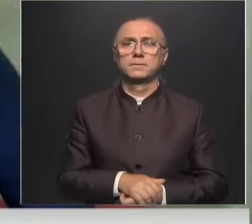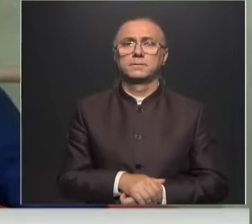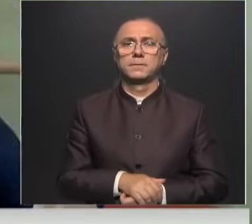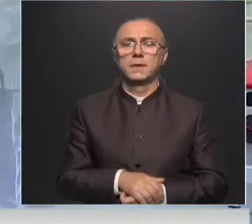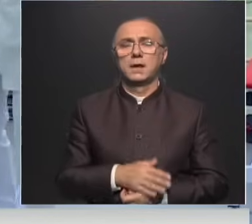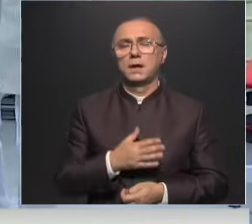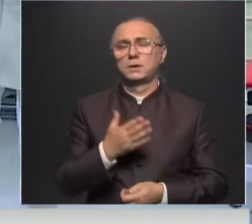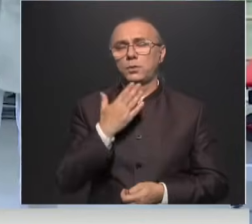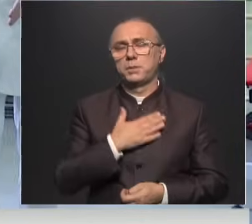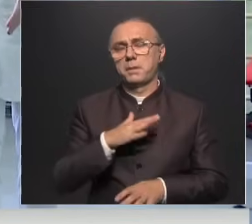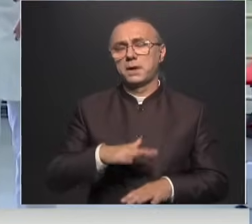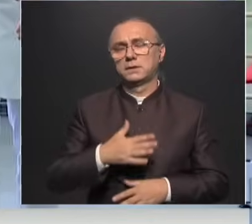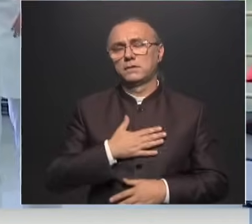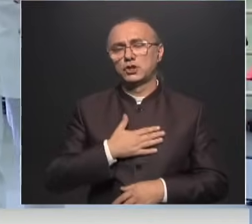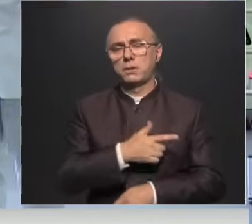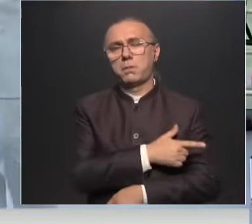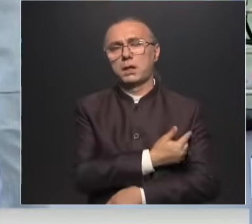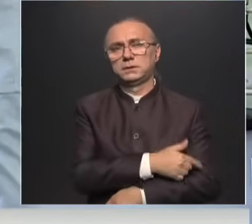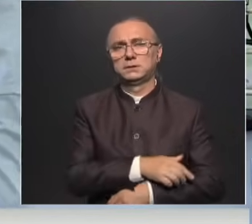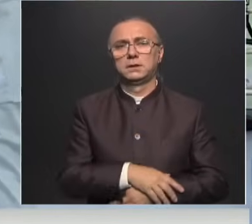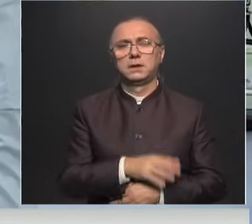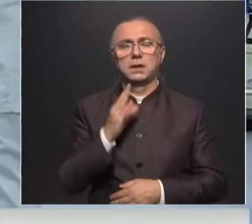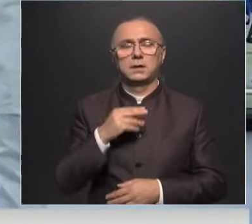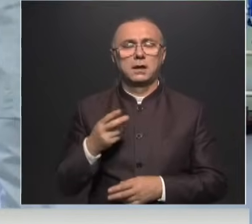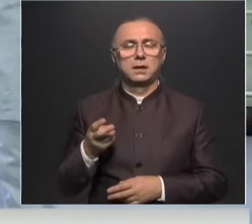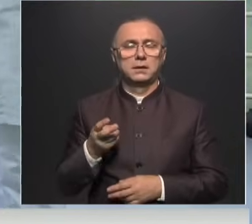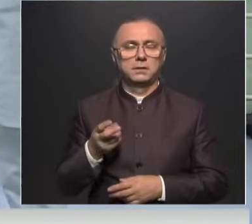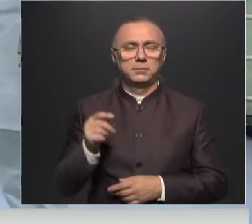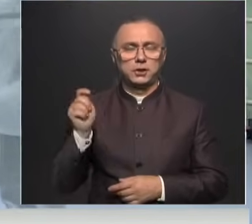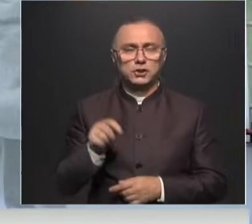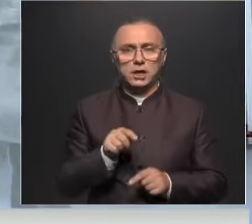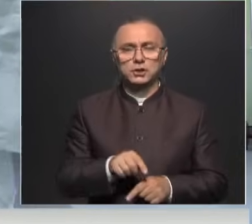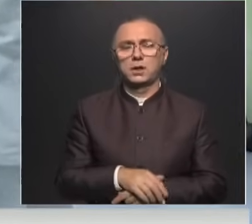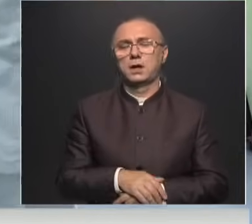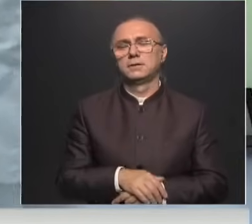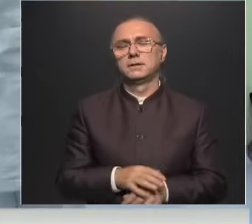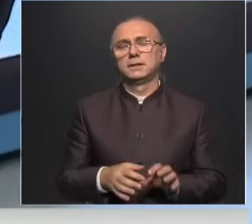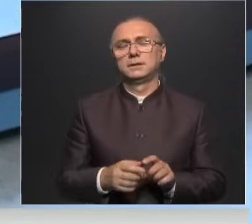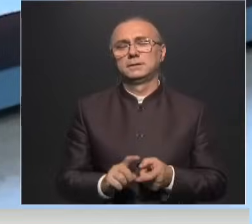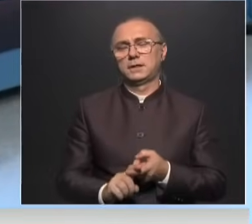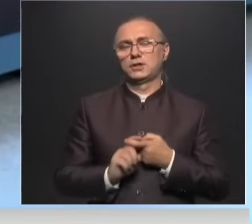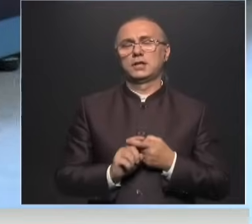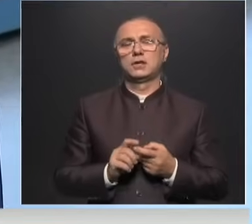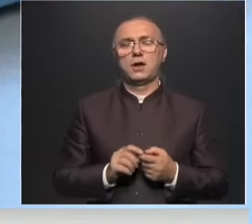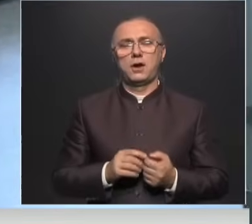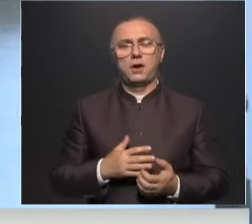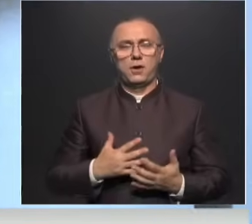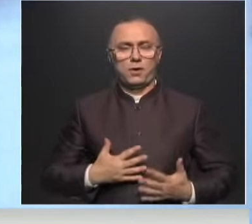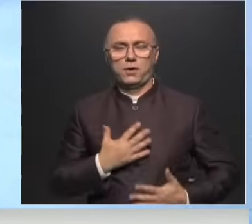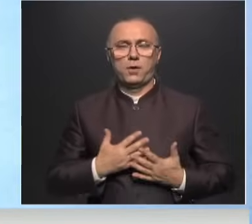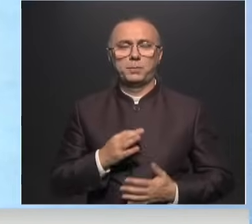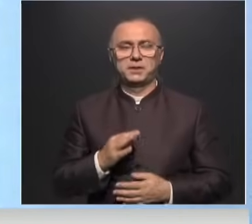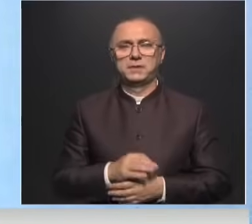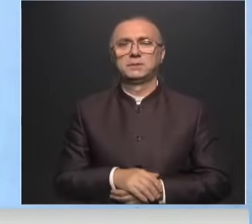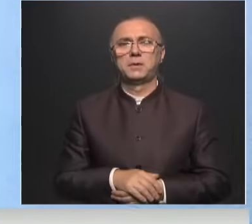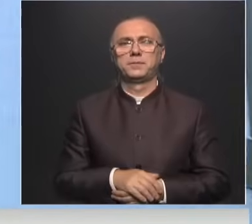нашей больницы, потому что когда туда приезжаешь, всегда заряжаешься оптимизмом. И люди, которые получают протезирование,